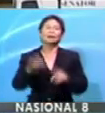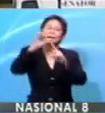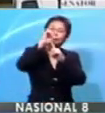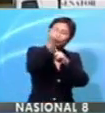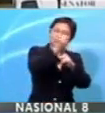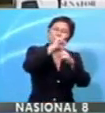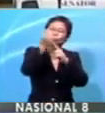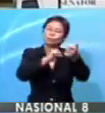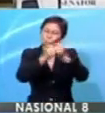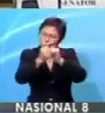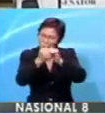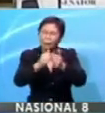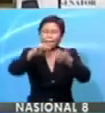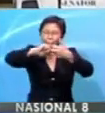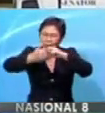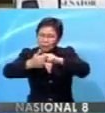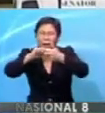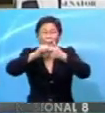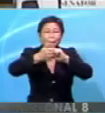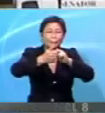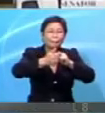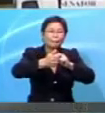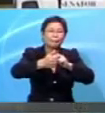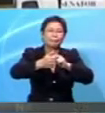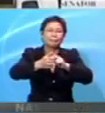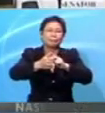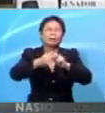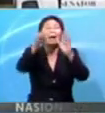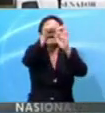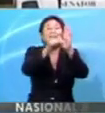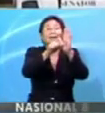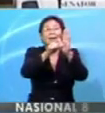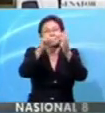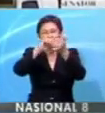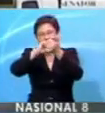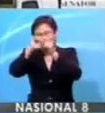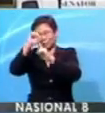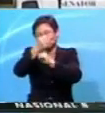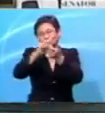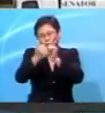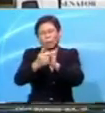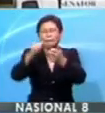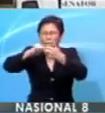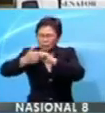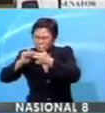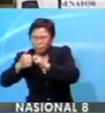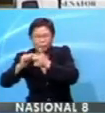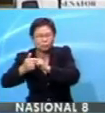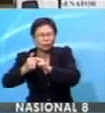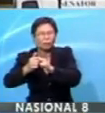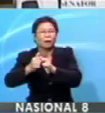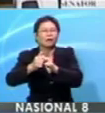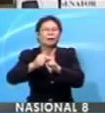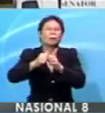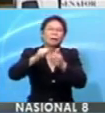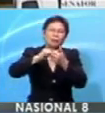sukan masalah yang lebih strukural adalah berkenaan dengan kepimpinan persatuan-persatuan